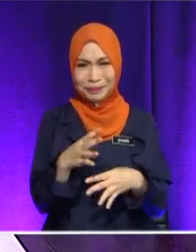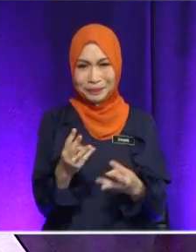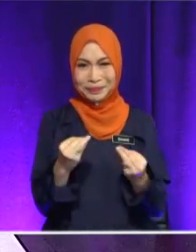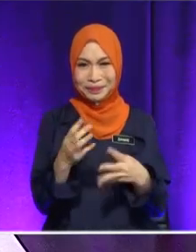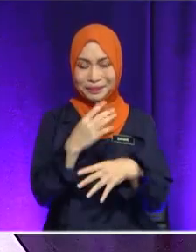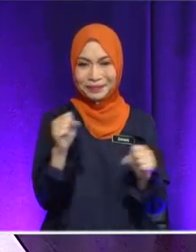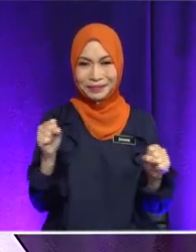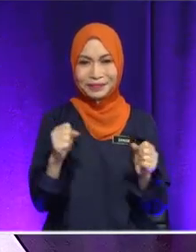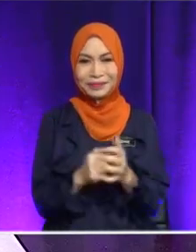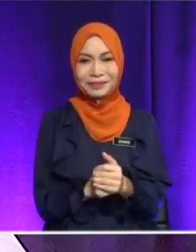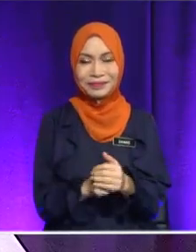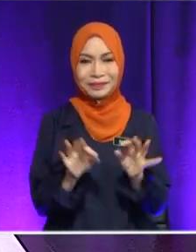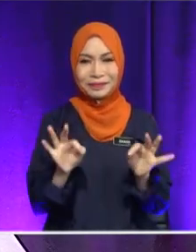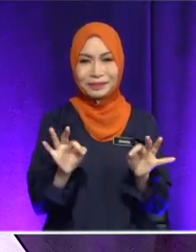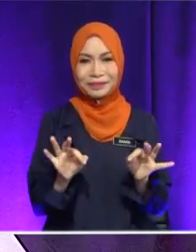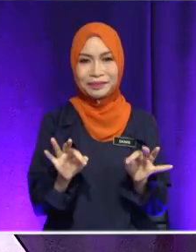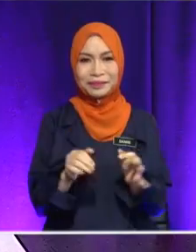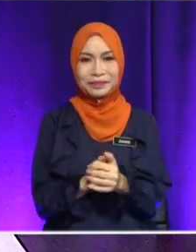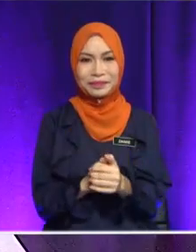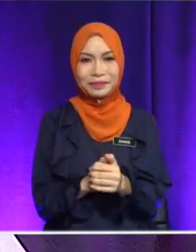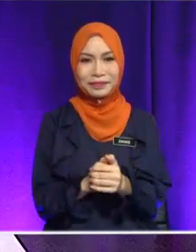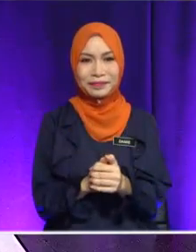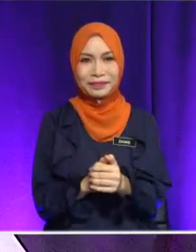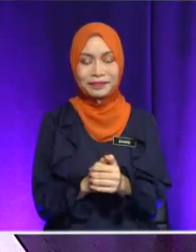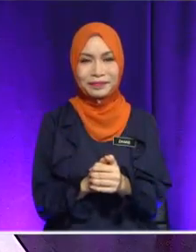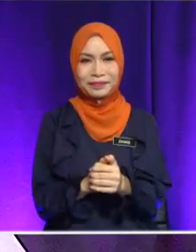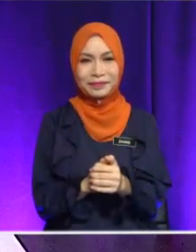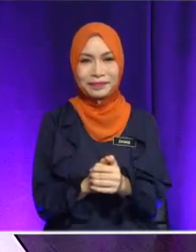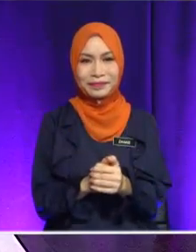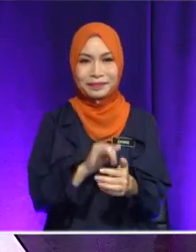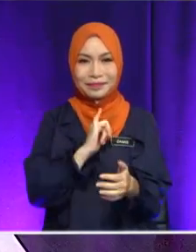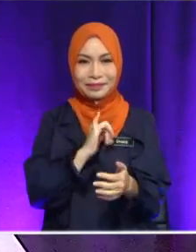botolnya macam belakangnya ada juga